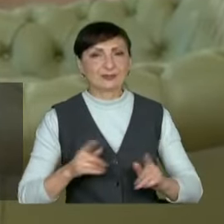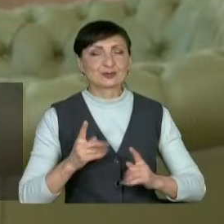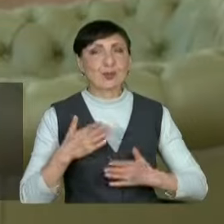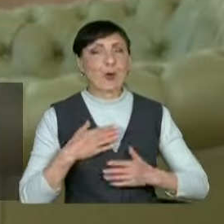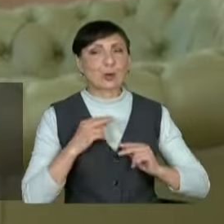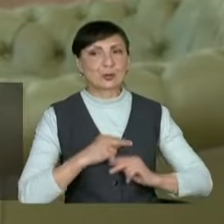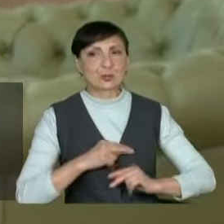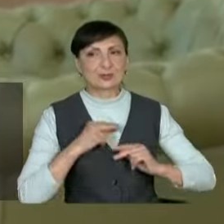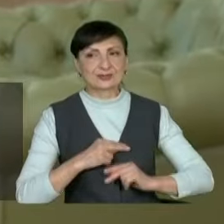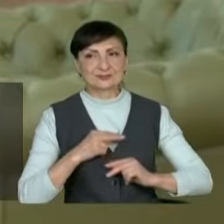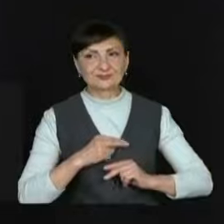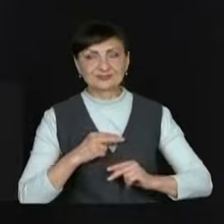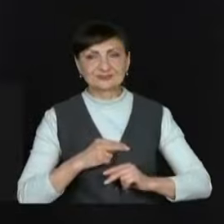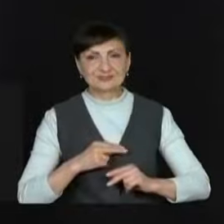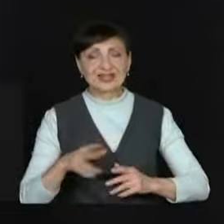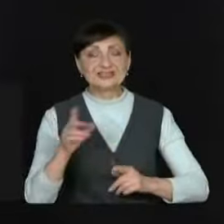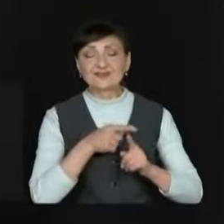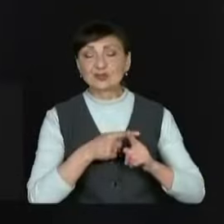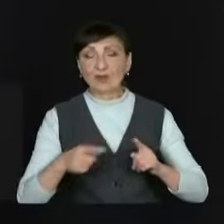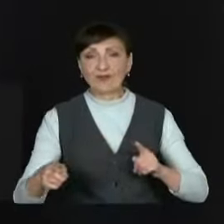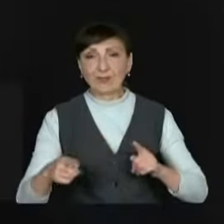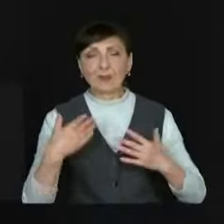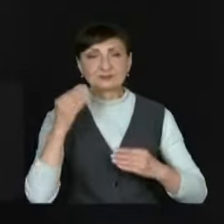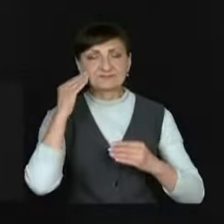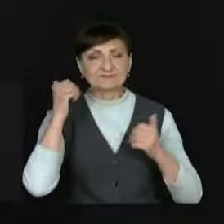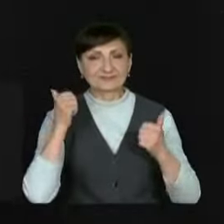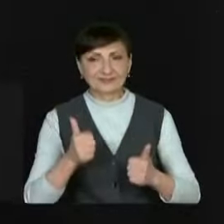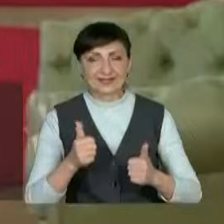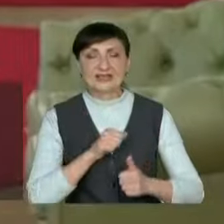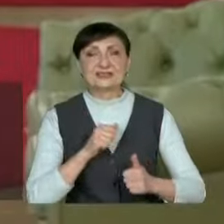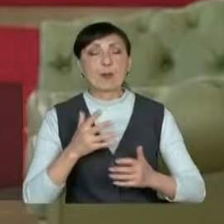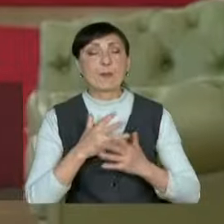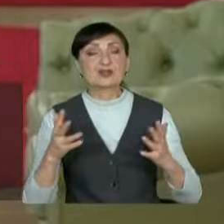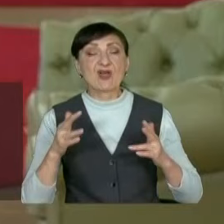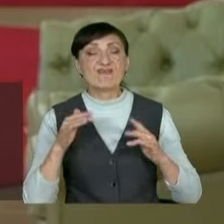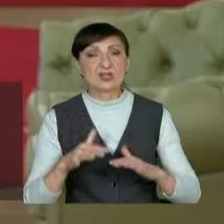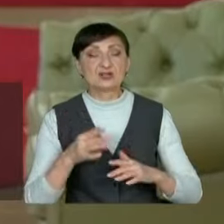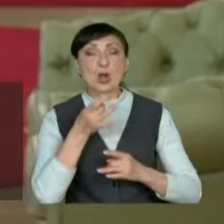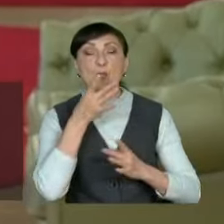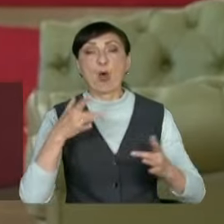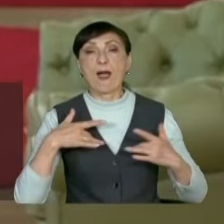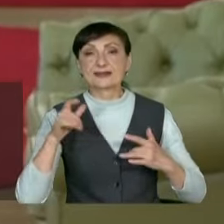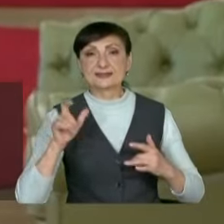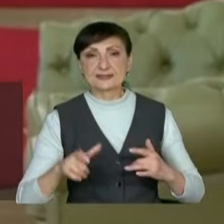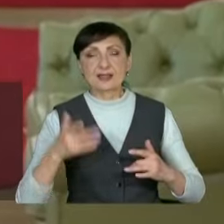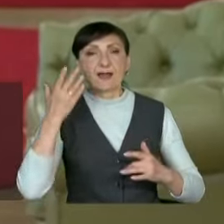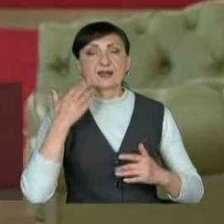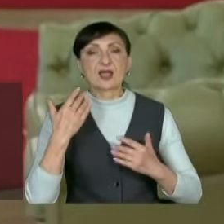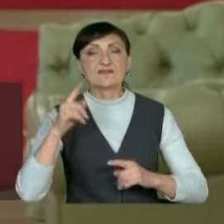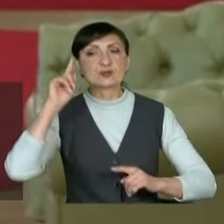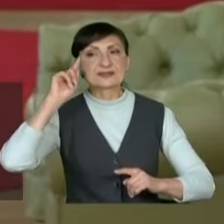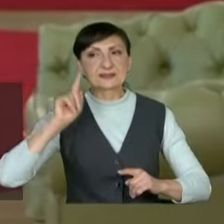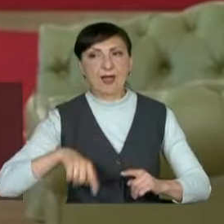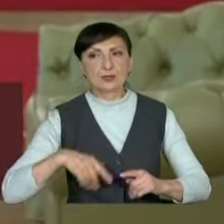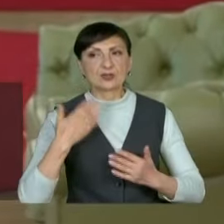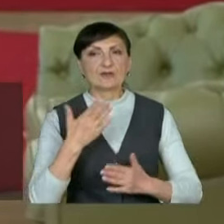труд за все это время оценен. Самая большая вещь для любого артиста, когда его знают,